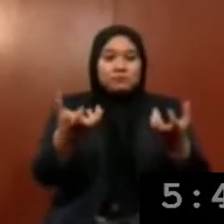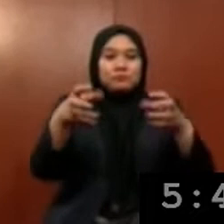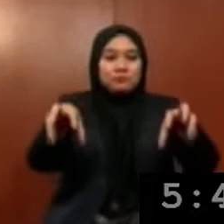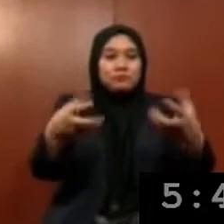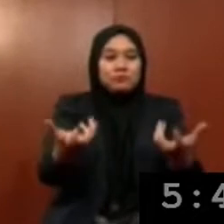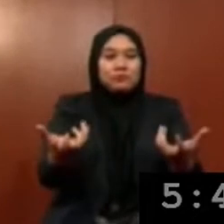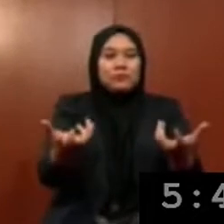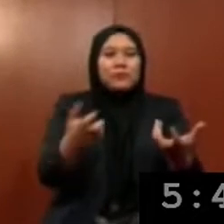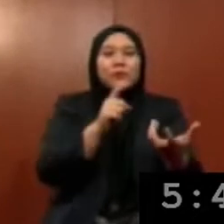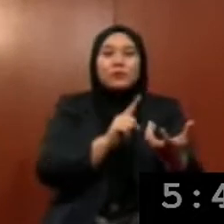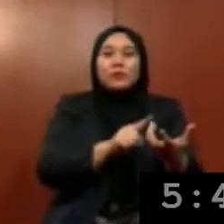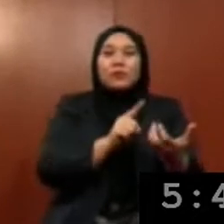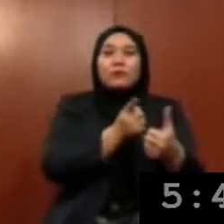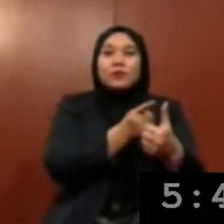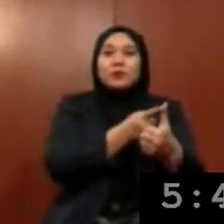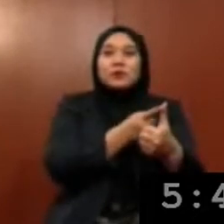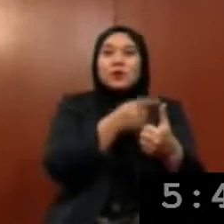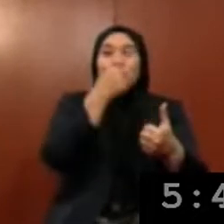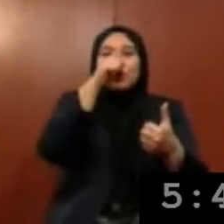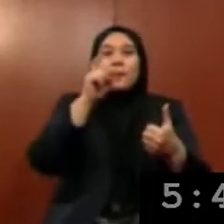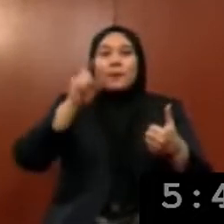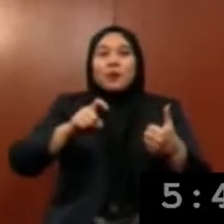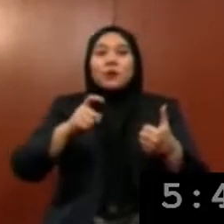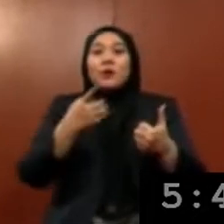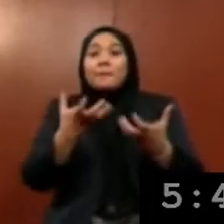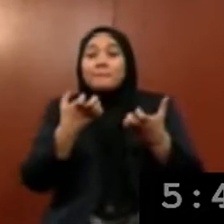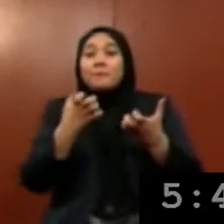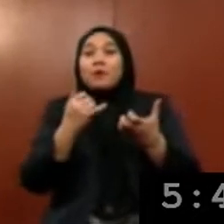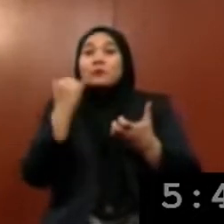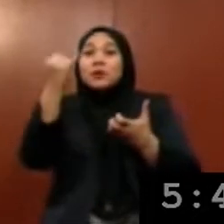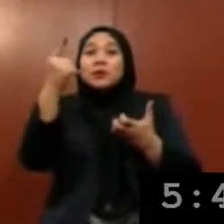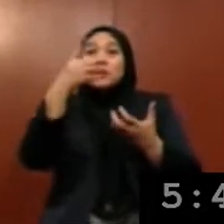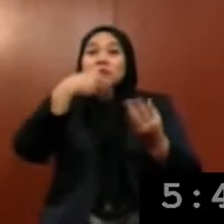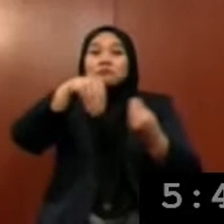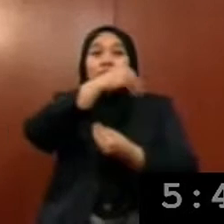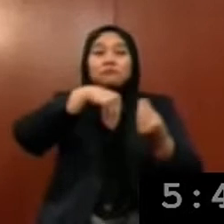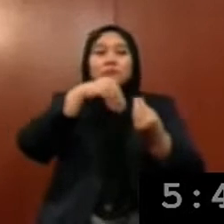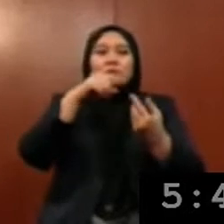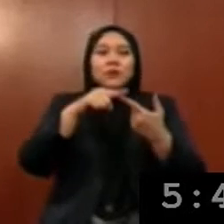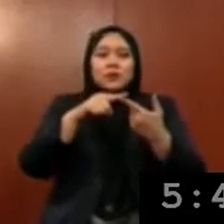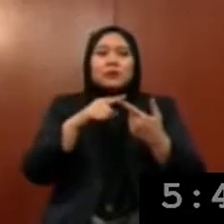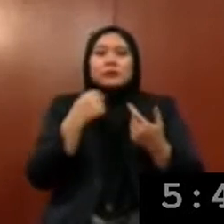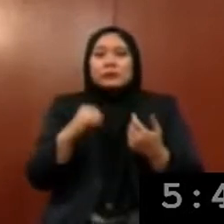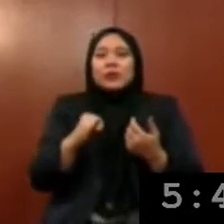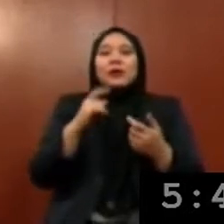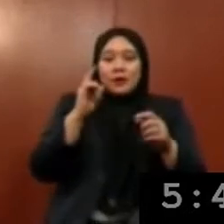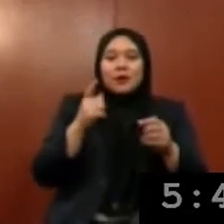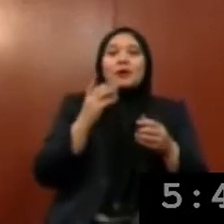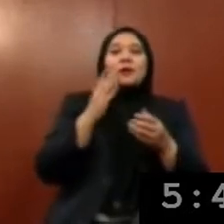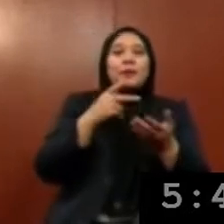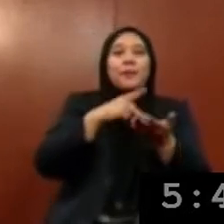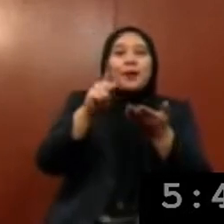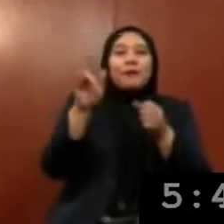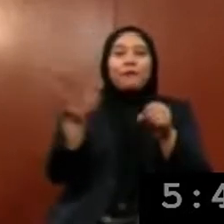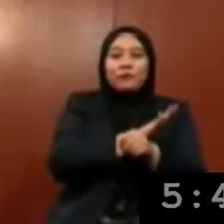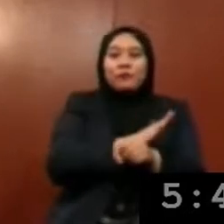iaitu untuk mereka yang berar-benar perlu dan ingin ke sana dan tidak layak langsung akan dibiayai penuh melalui bantuan